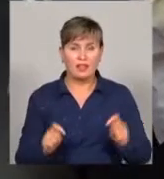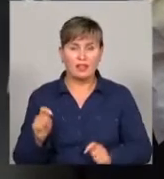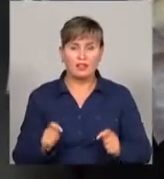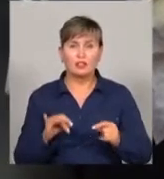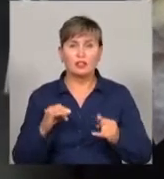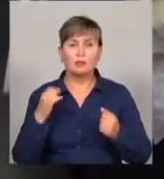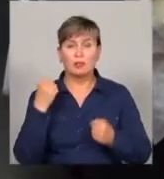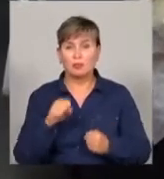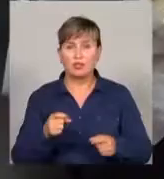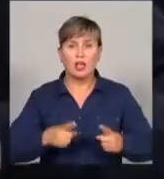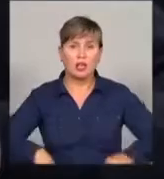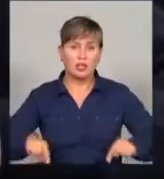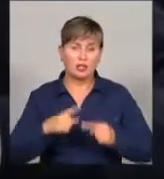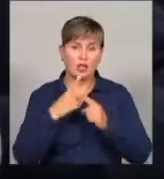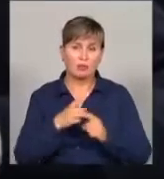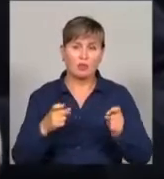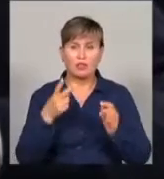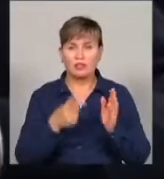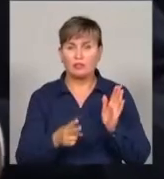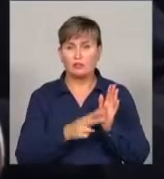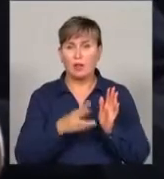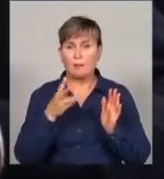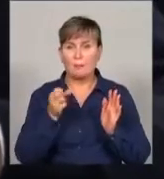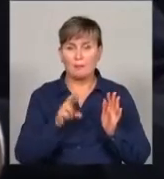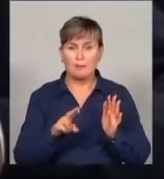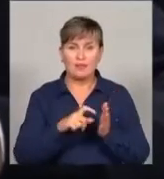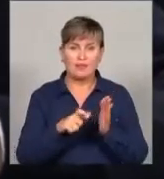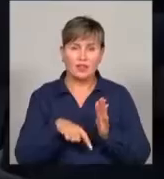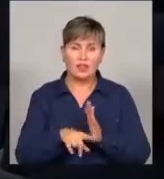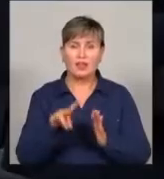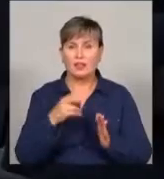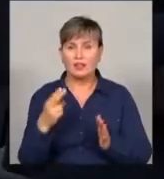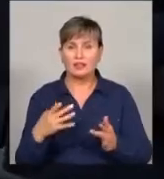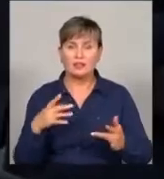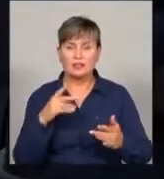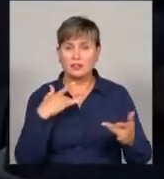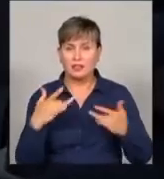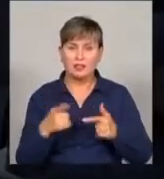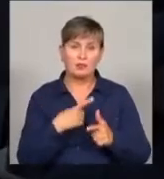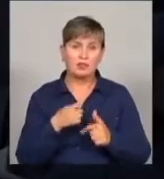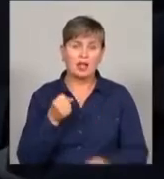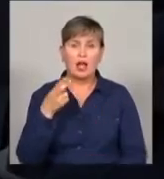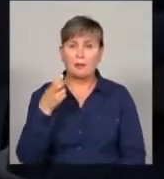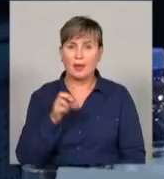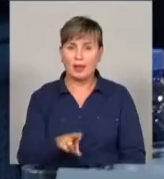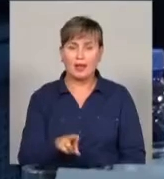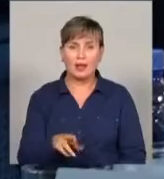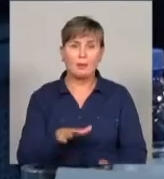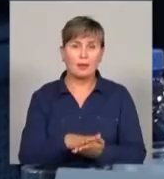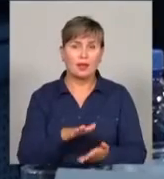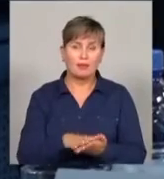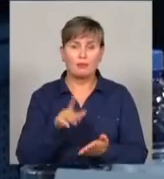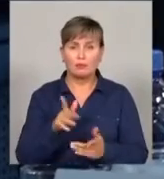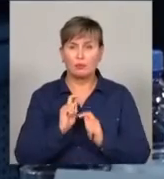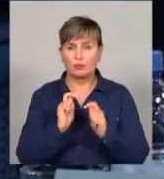Имена победителей и организаторы объявят 27 мая в здании Национального театра оперы и балета имени Абая. Премия Асанали